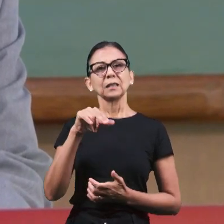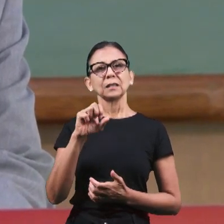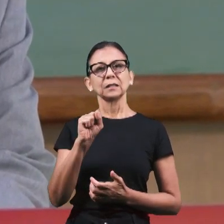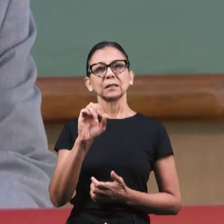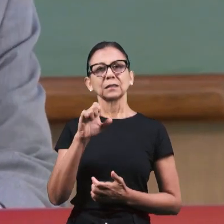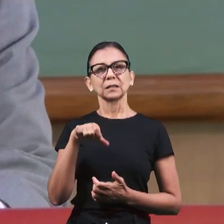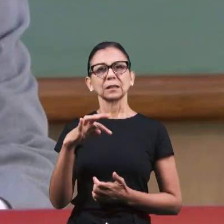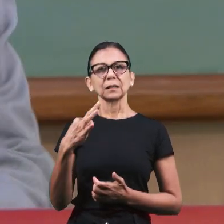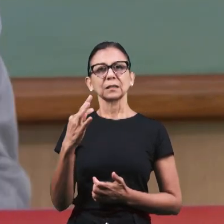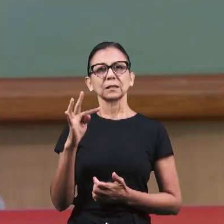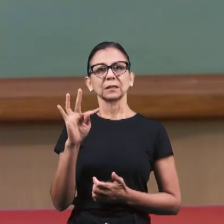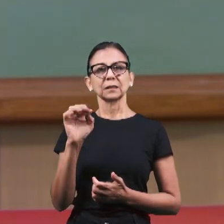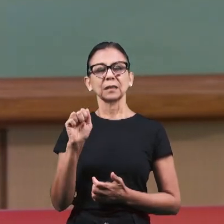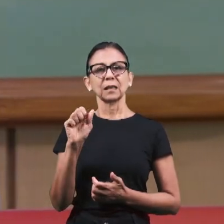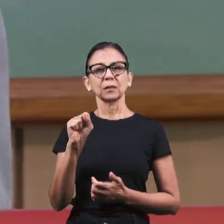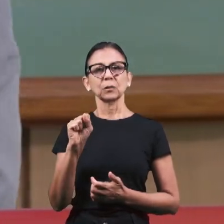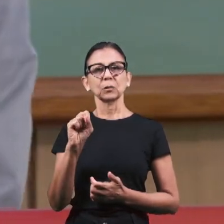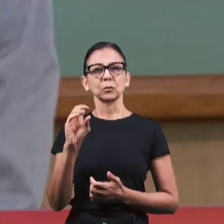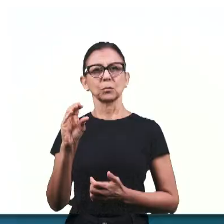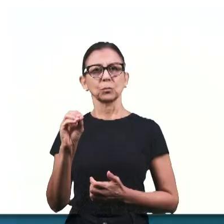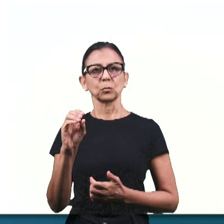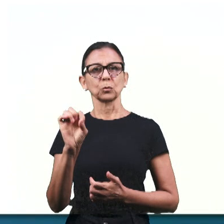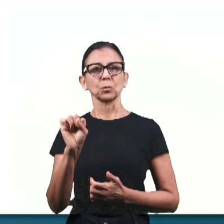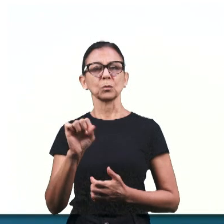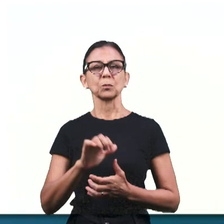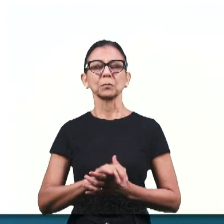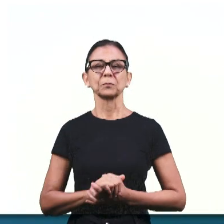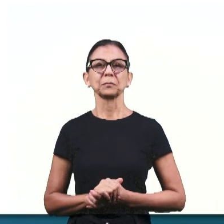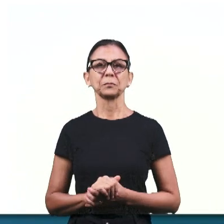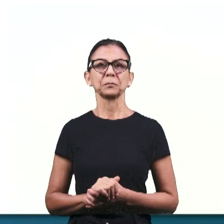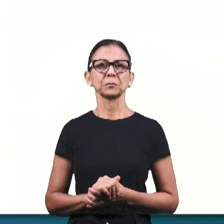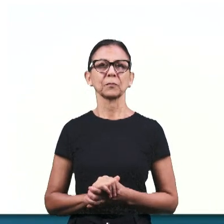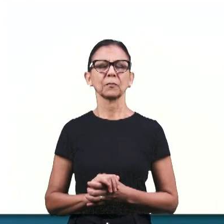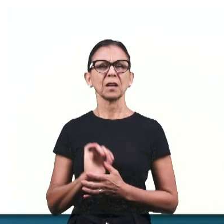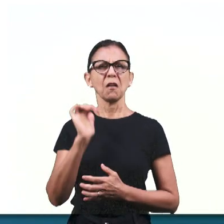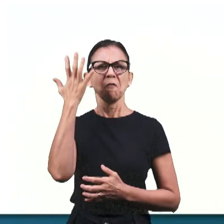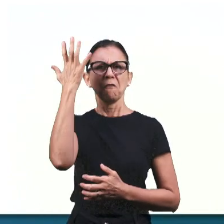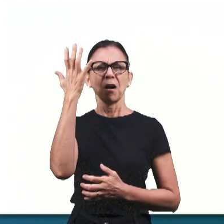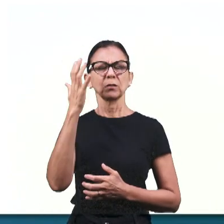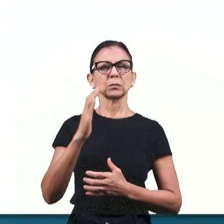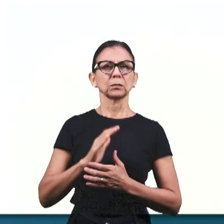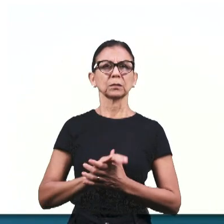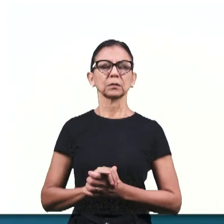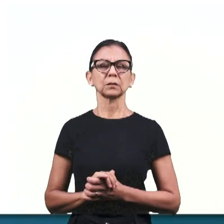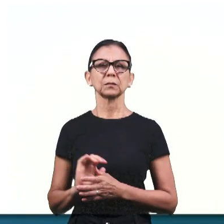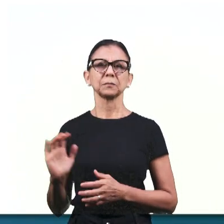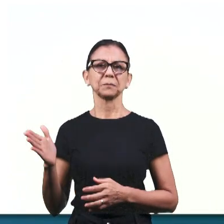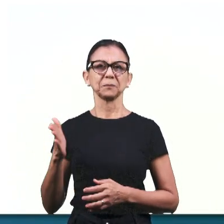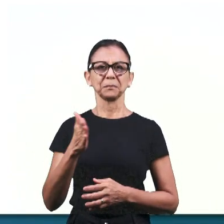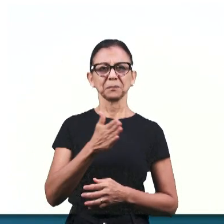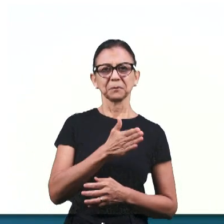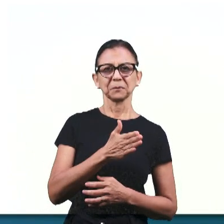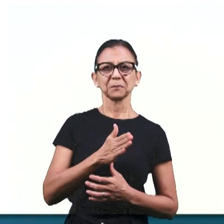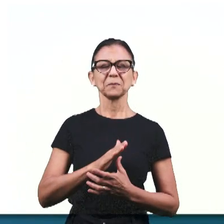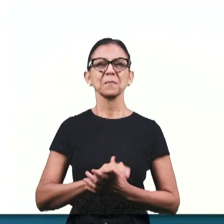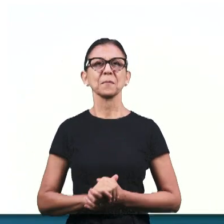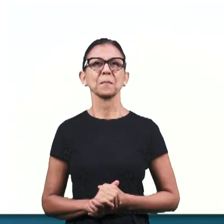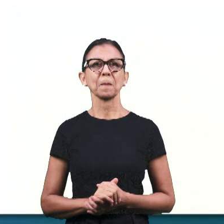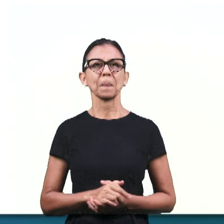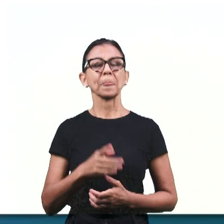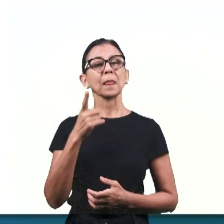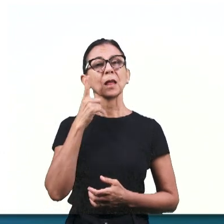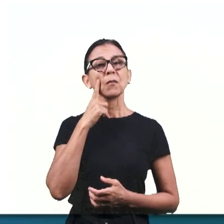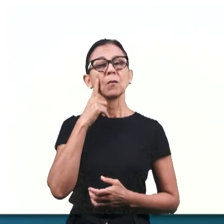Gabrielle. Passons à notre question 6 maintenant. La question 6 nous dit, quand nous lisons le verset 30, cherchez à établir une